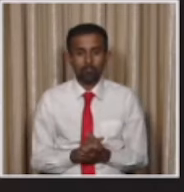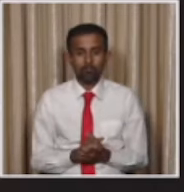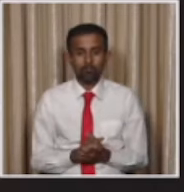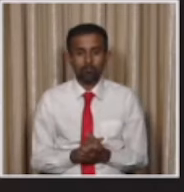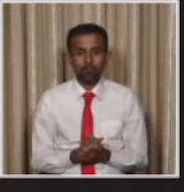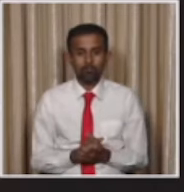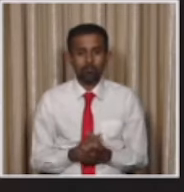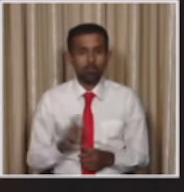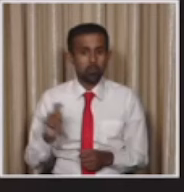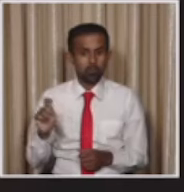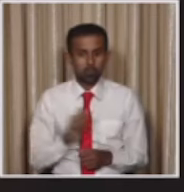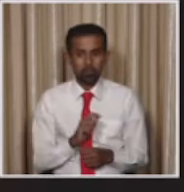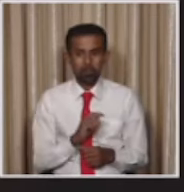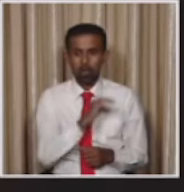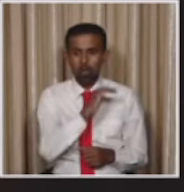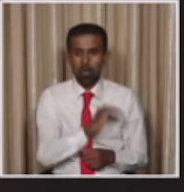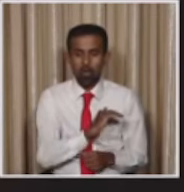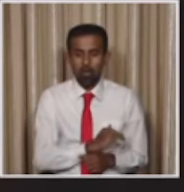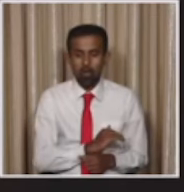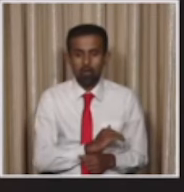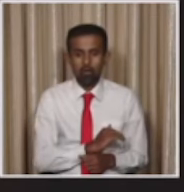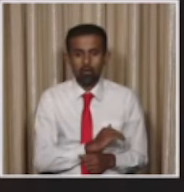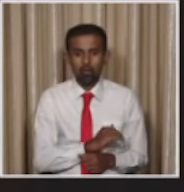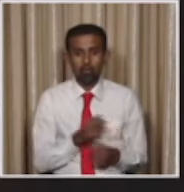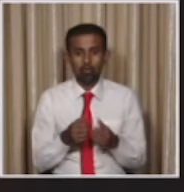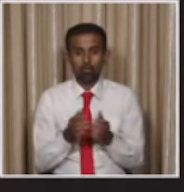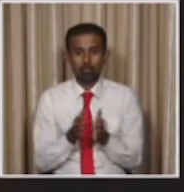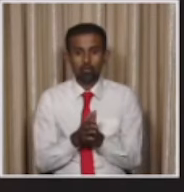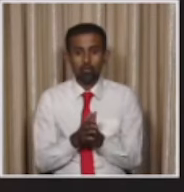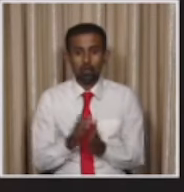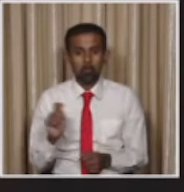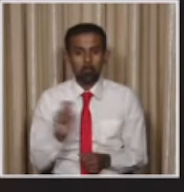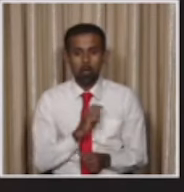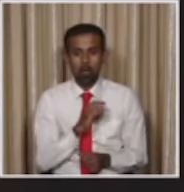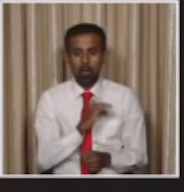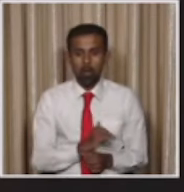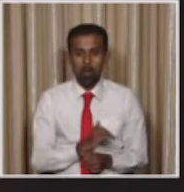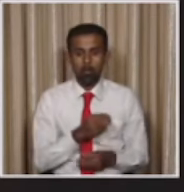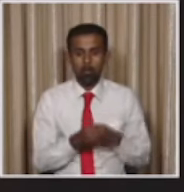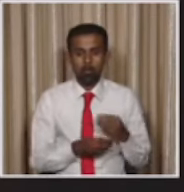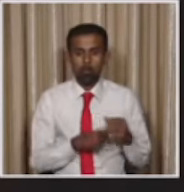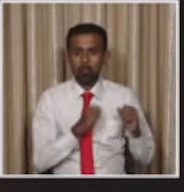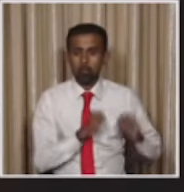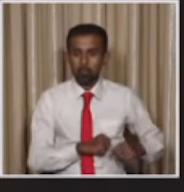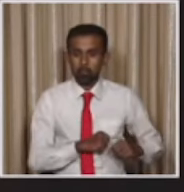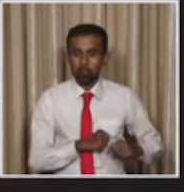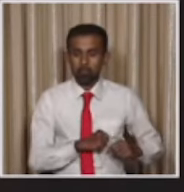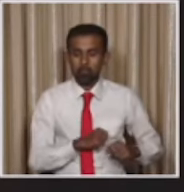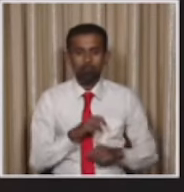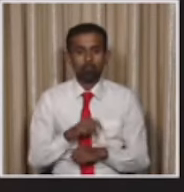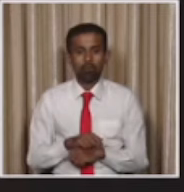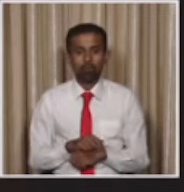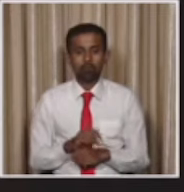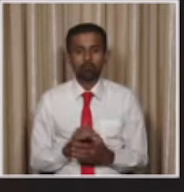ඒ ආදායම් ටික අඩු වෙනකොට ඔවුන්ගේ ඉපැයීම් අඩු වෙනකොට ඔවුන්ගේ ව්‍යාපාර බංකොලොත් වල කඩාගෙන